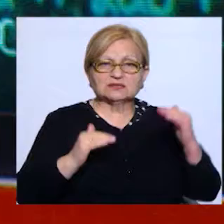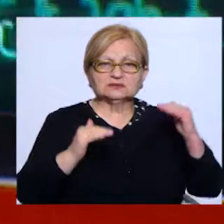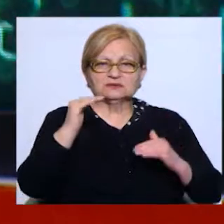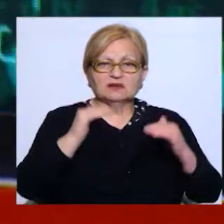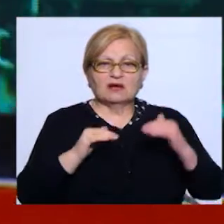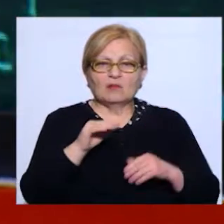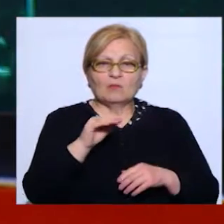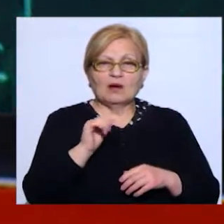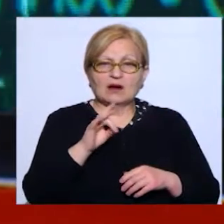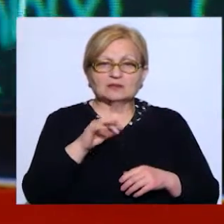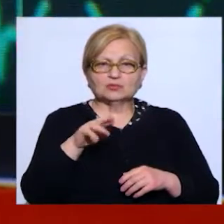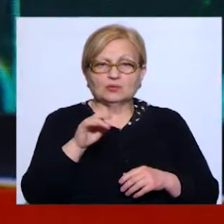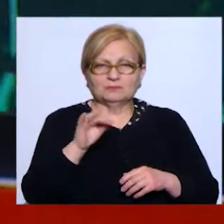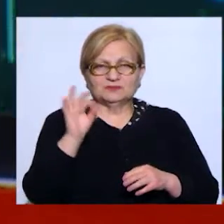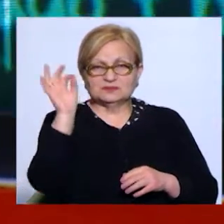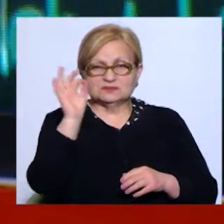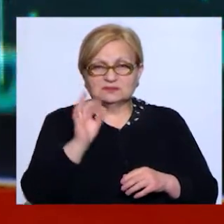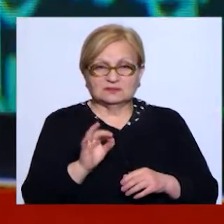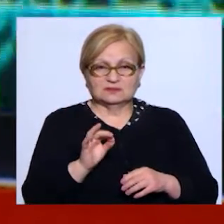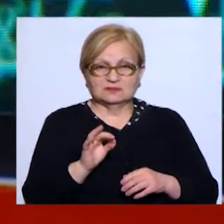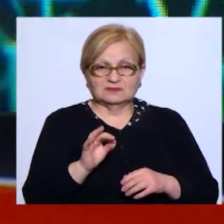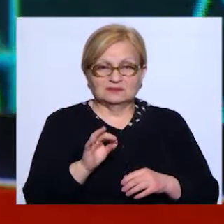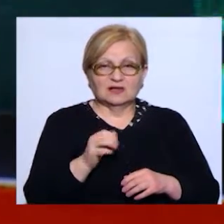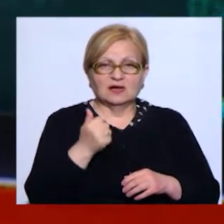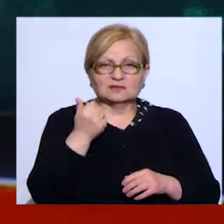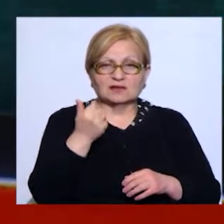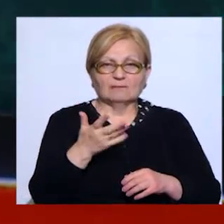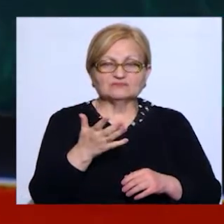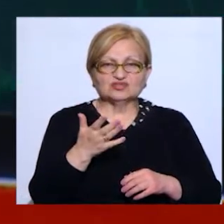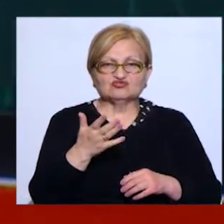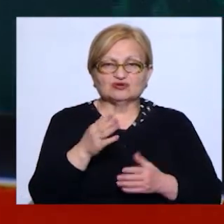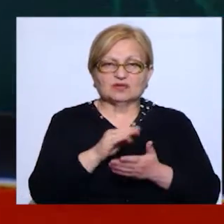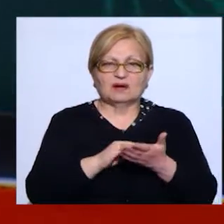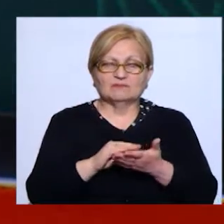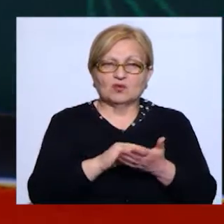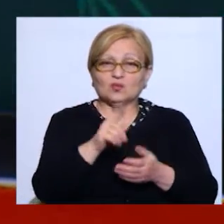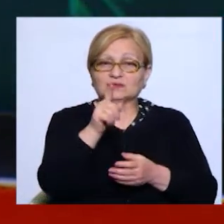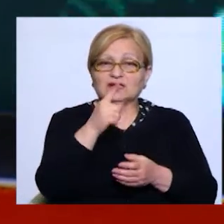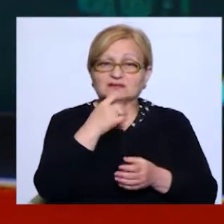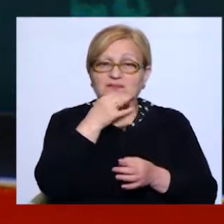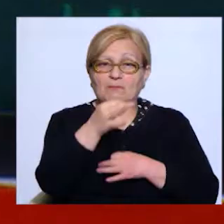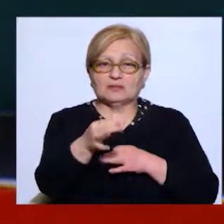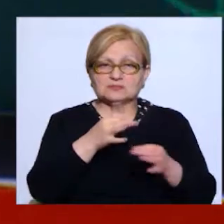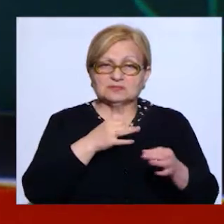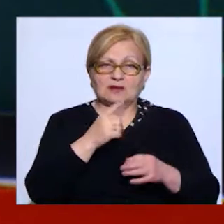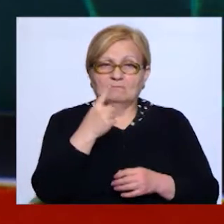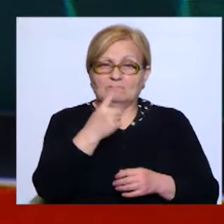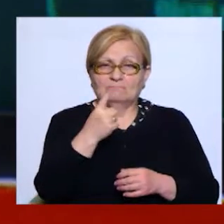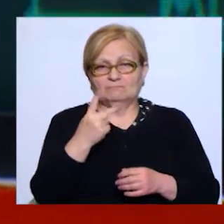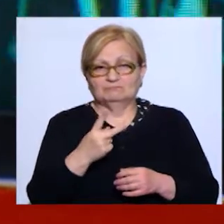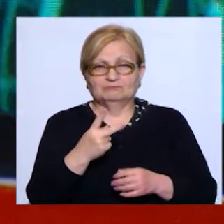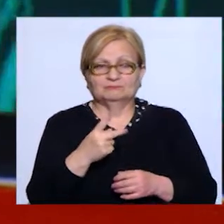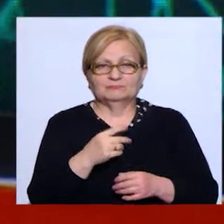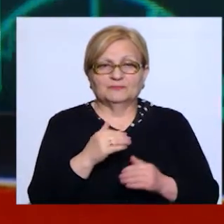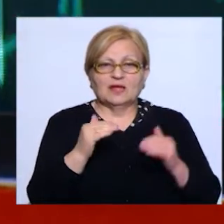ხო? ფარდობითი სიხშირე ქვია. ანუ ამას სიხშირეა, თქო, რამდენჯერ განმეორდა პასუხი 1, პასუხი 2. ფარდობითი